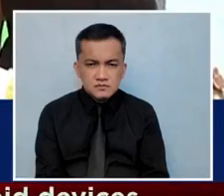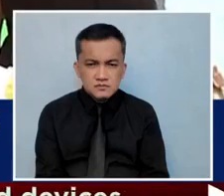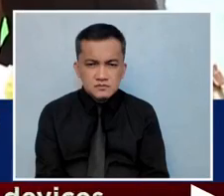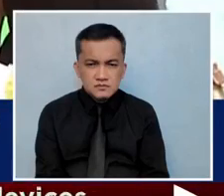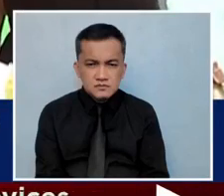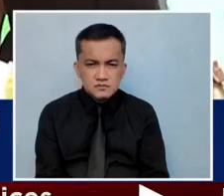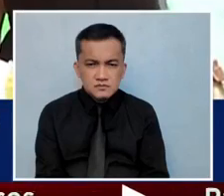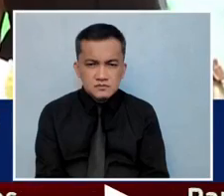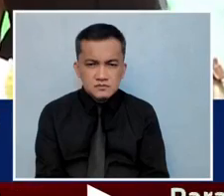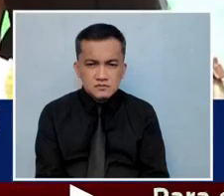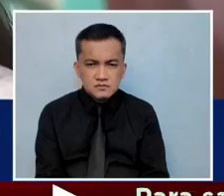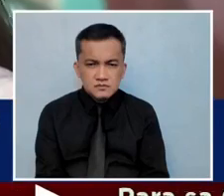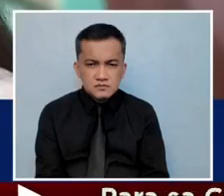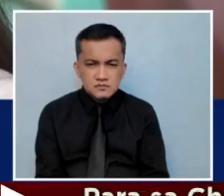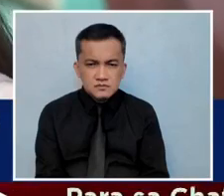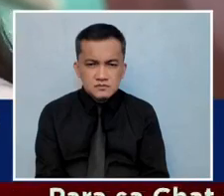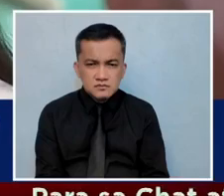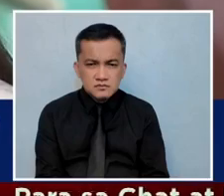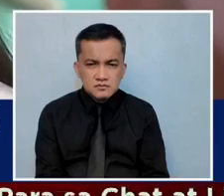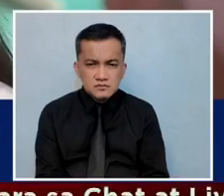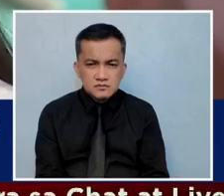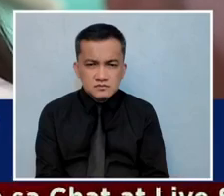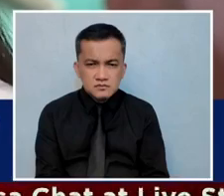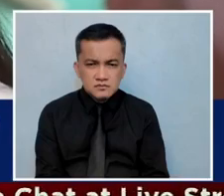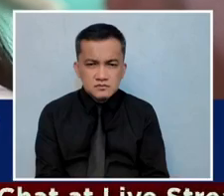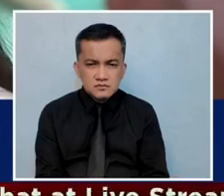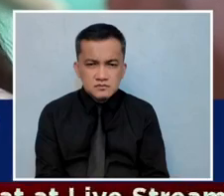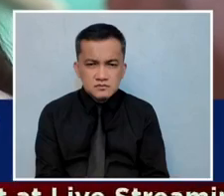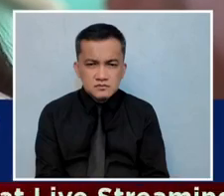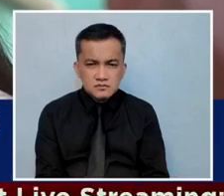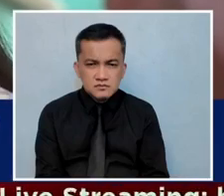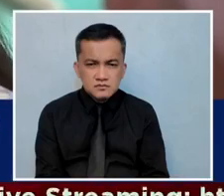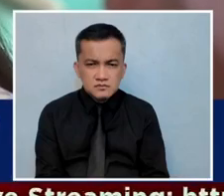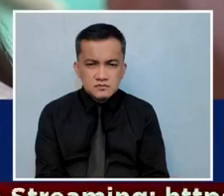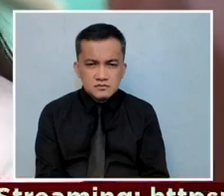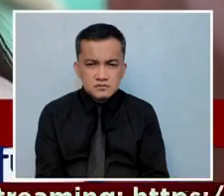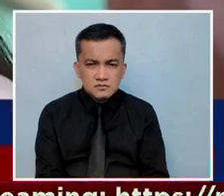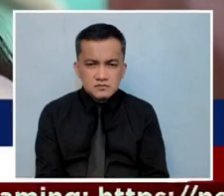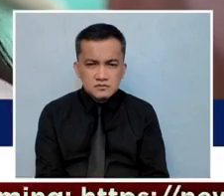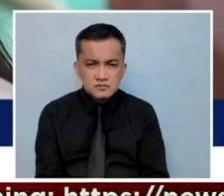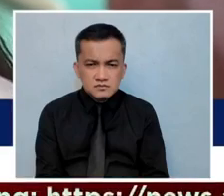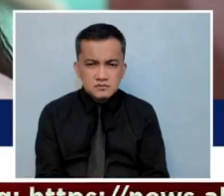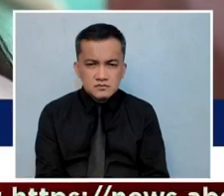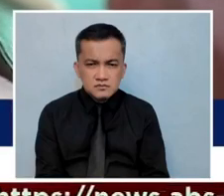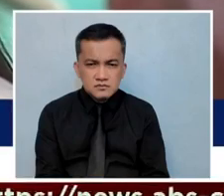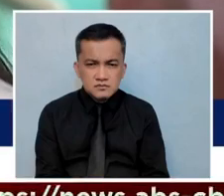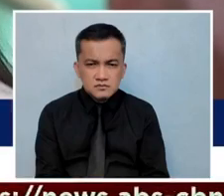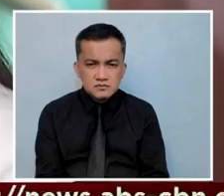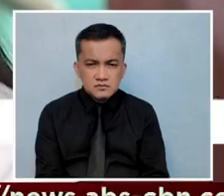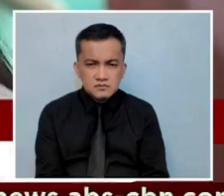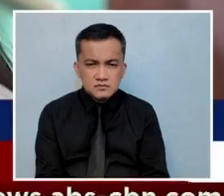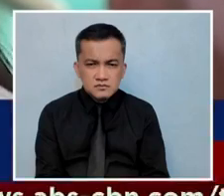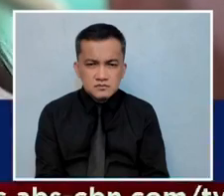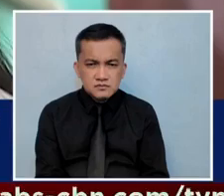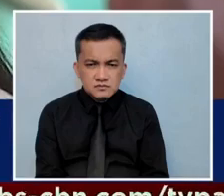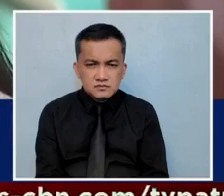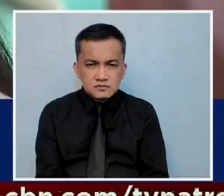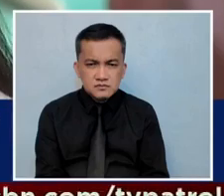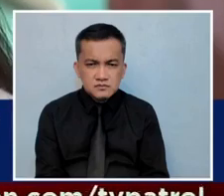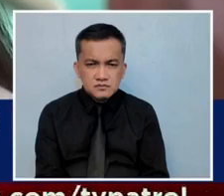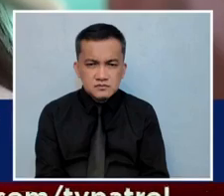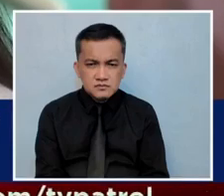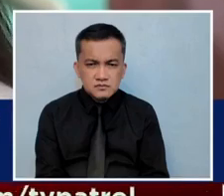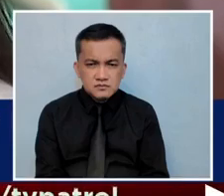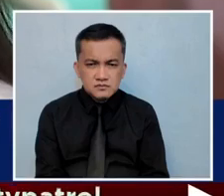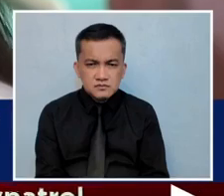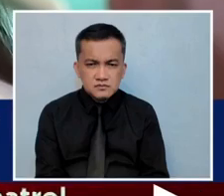ng COVID-19 pandemic. Hindi ako masyado yung dumidikit sa mga ano. Nasa isang sulok lang ako, wala akong ginagawa. Kada